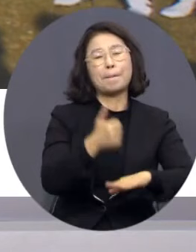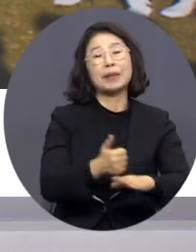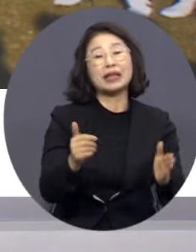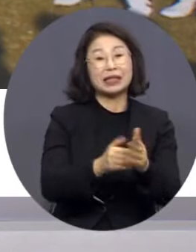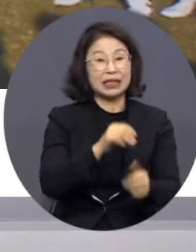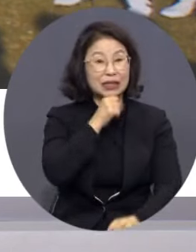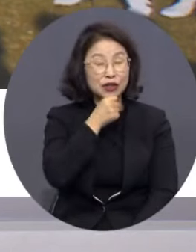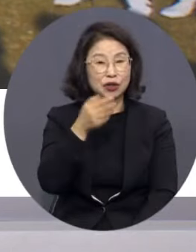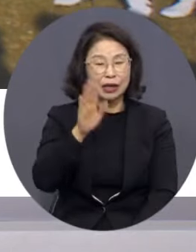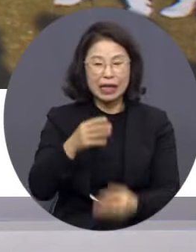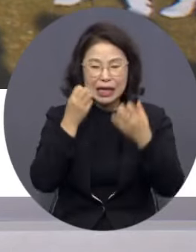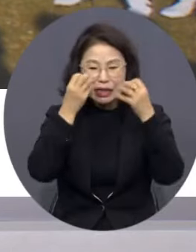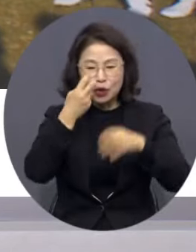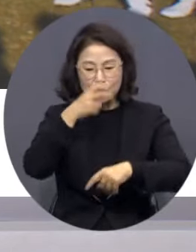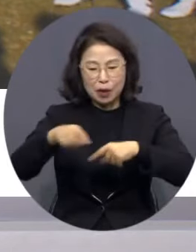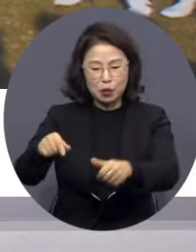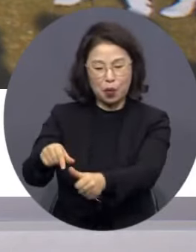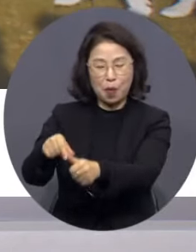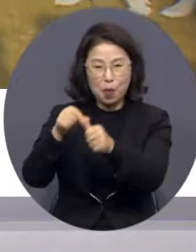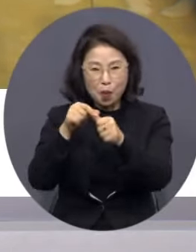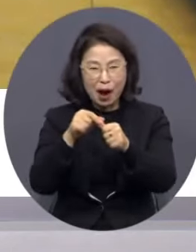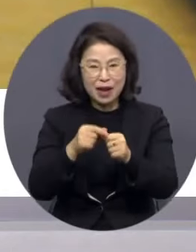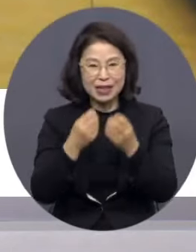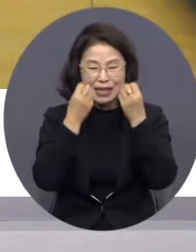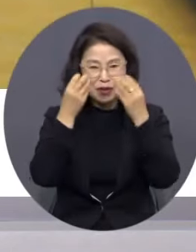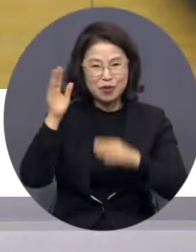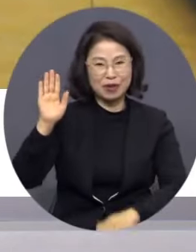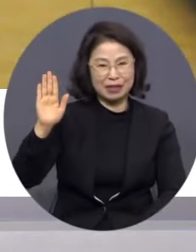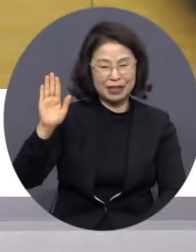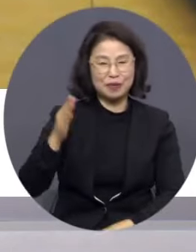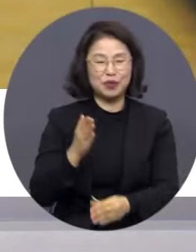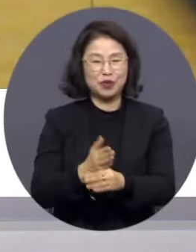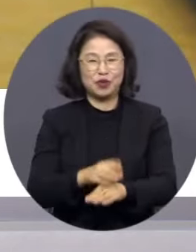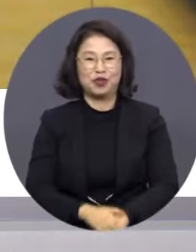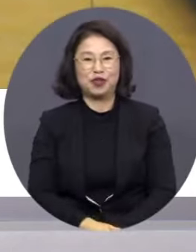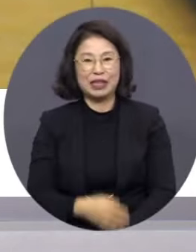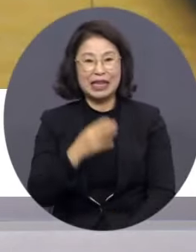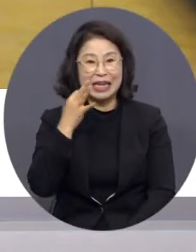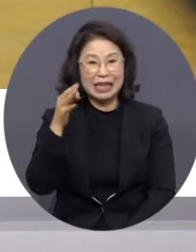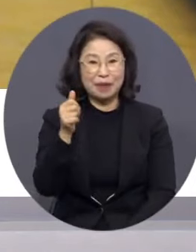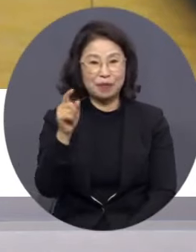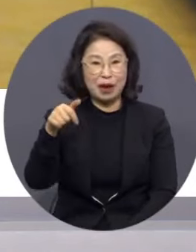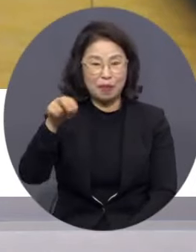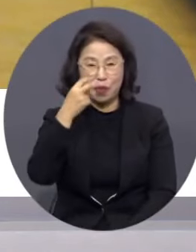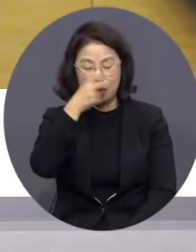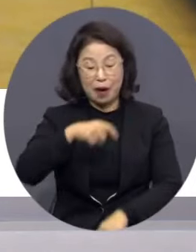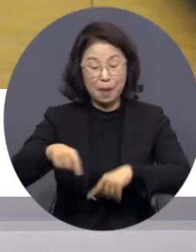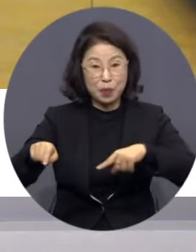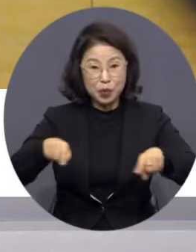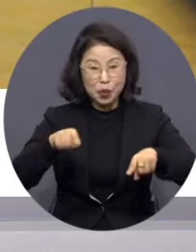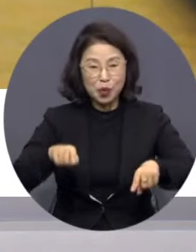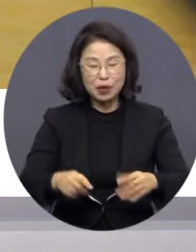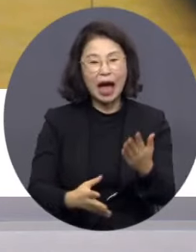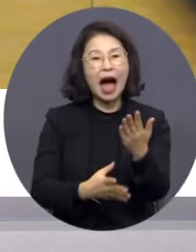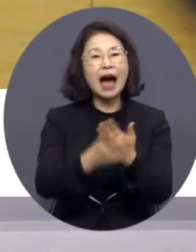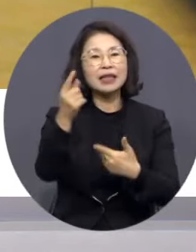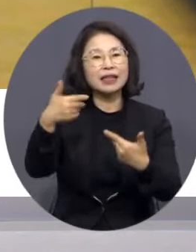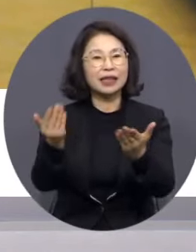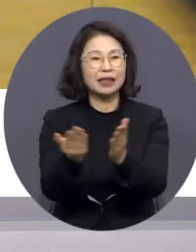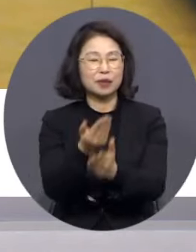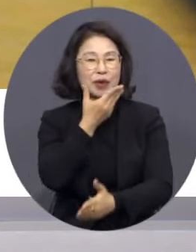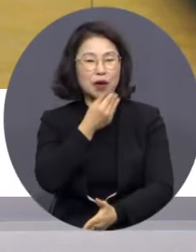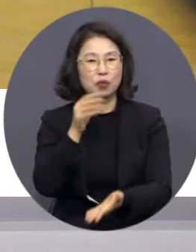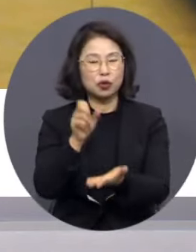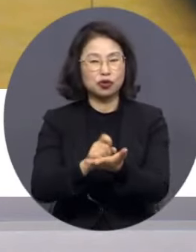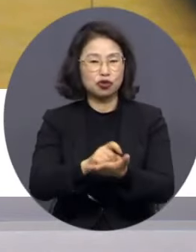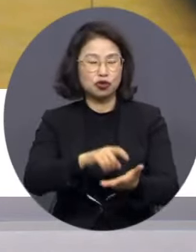선임하며 새로운 출발을 선언했습니다. 새 사령탑을 맡은 김학범 감독은 하나 된 팀, 행복